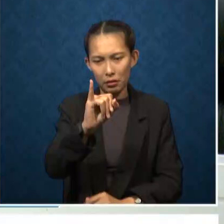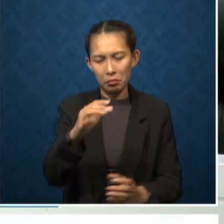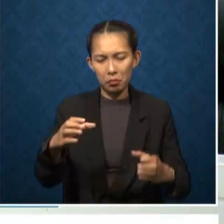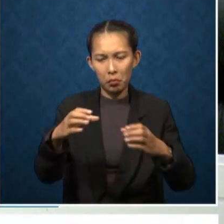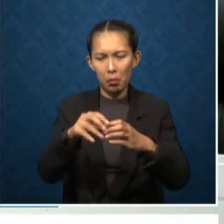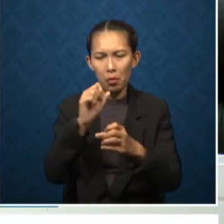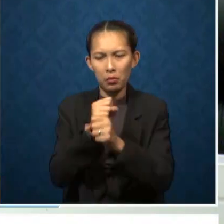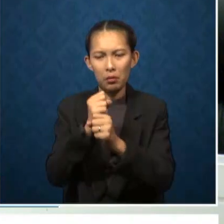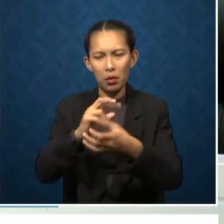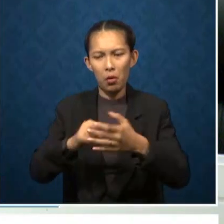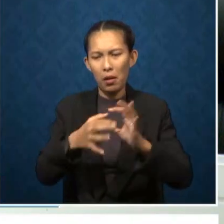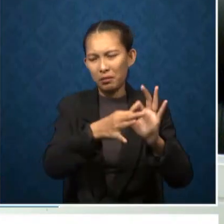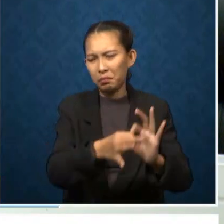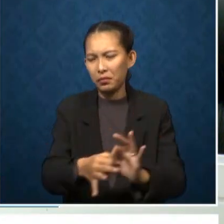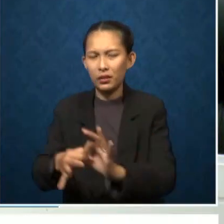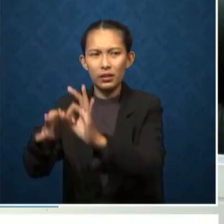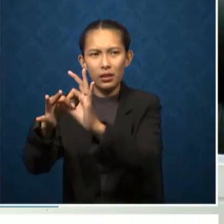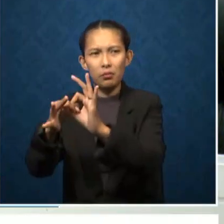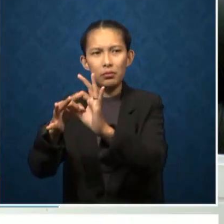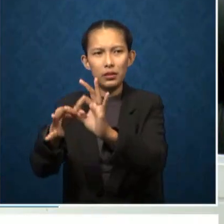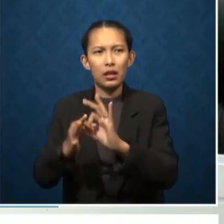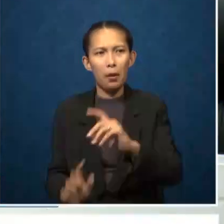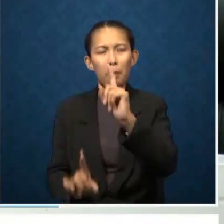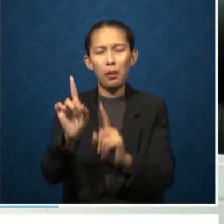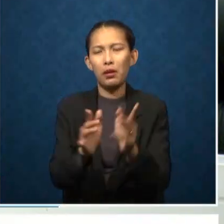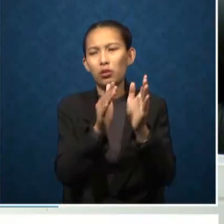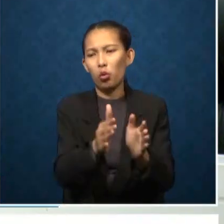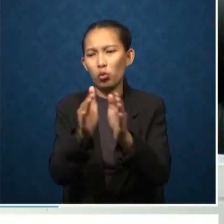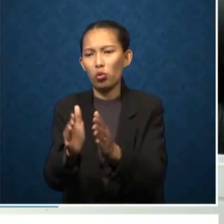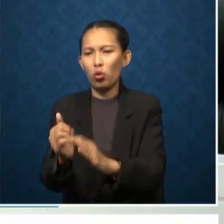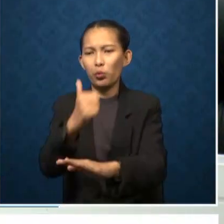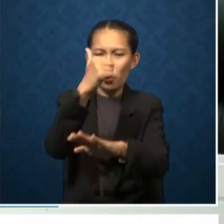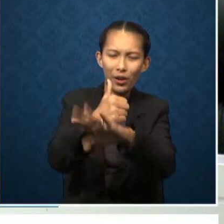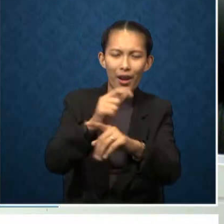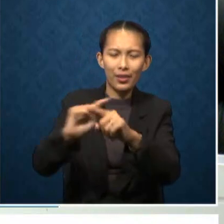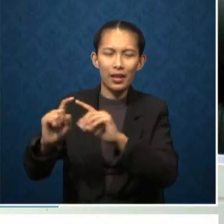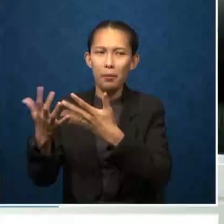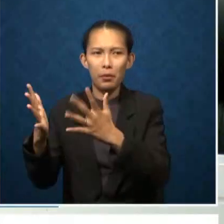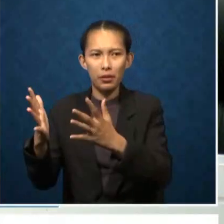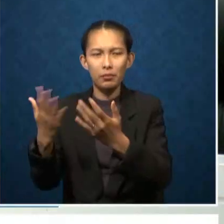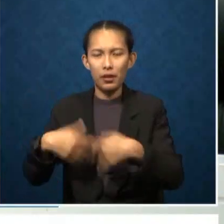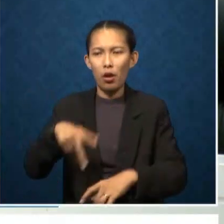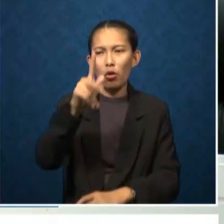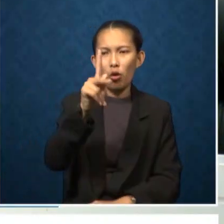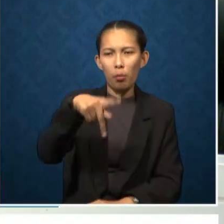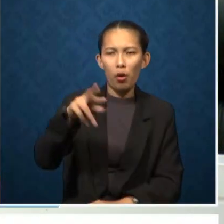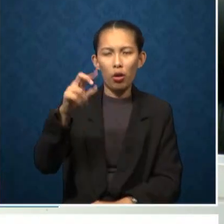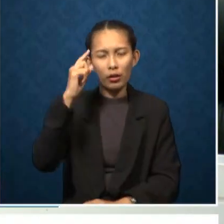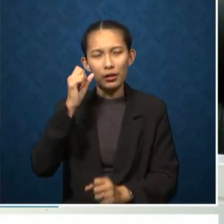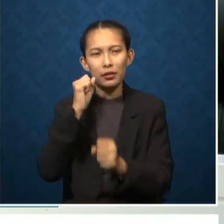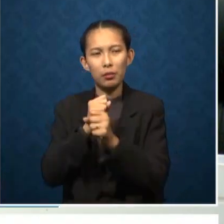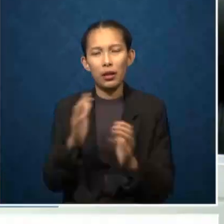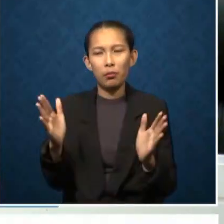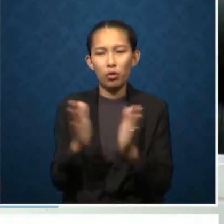านไม่ได้ถูกเชื่อมโยงเข้ากับการประเมินบุคคลหรือประเมินหัวหน้าหน่วยงานในส่วนนี้สำนักงานกพร.ก็จับมือกับทางสำนักงานก